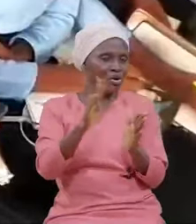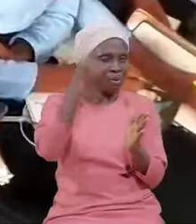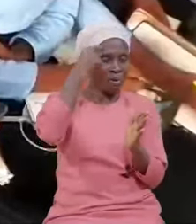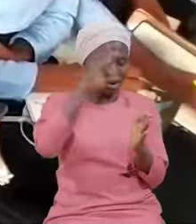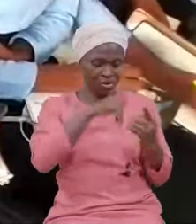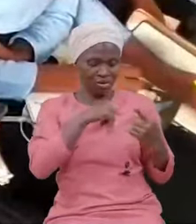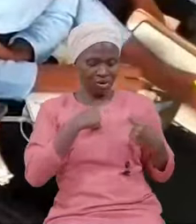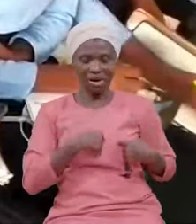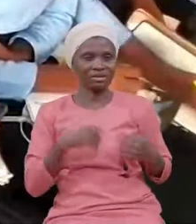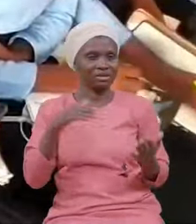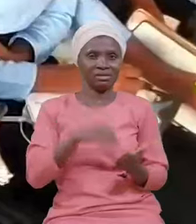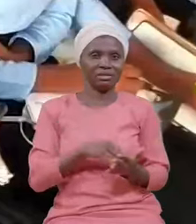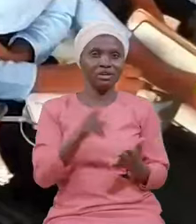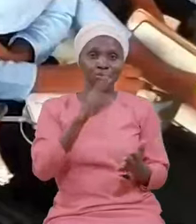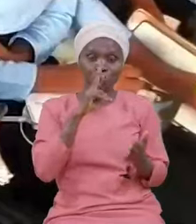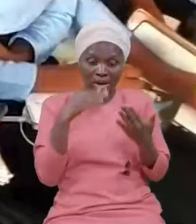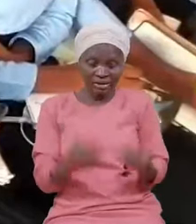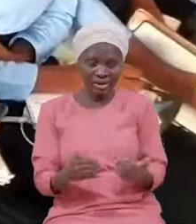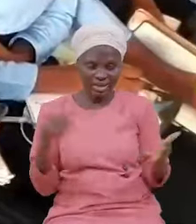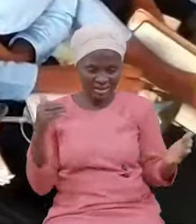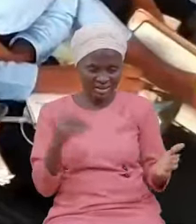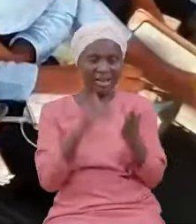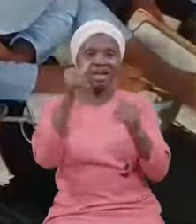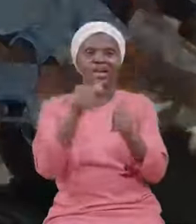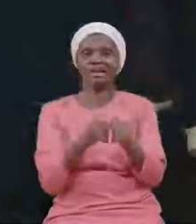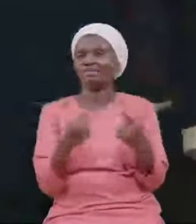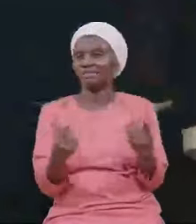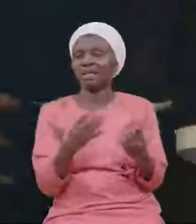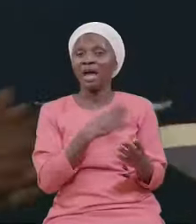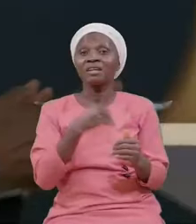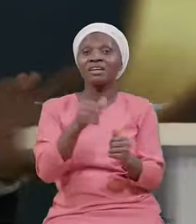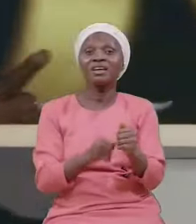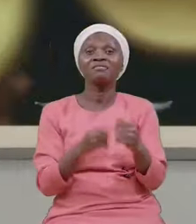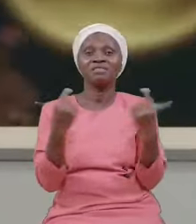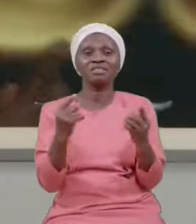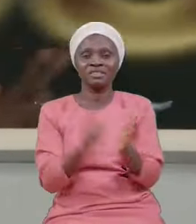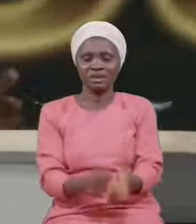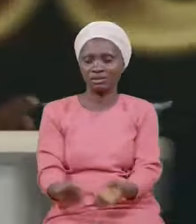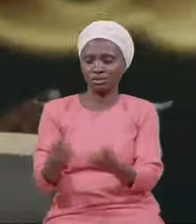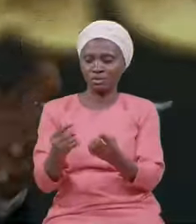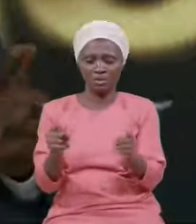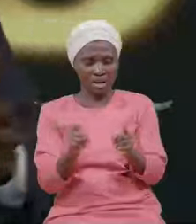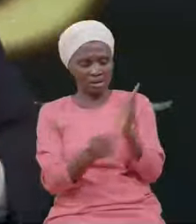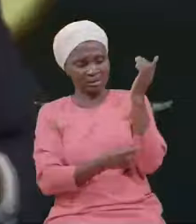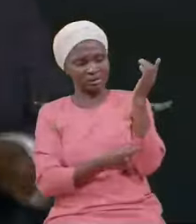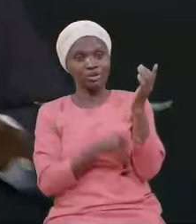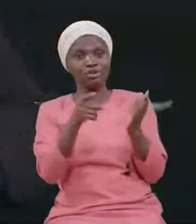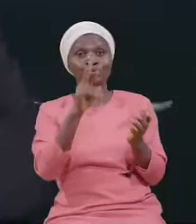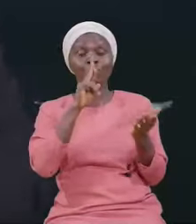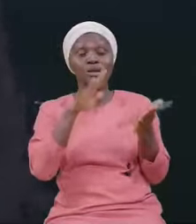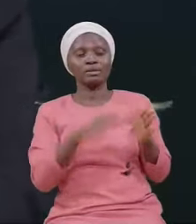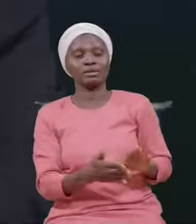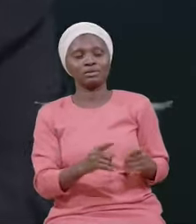es contre tout péché. Et tout péché qui vient comme tentation, tu es mort à ces